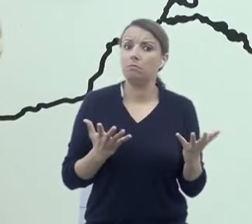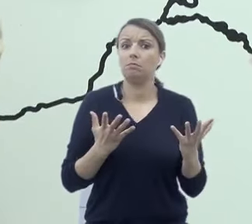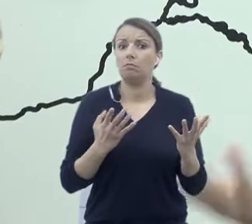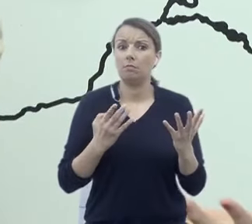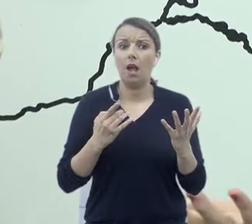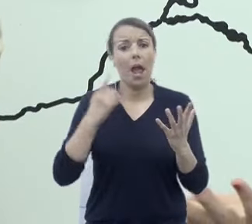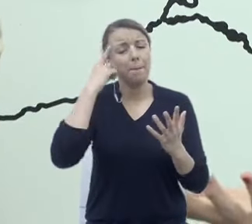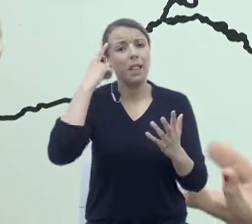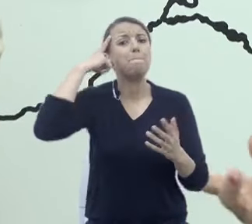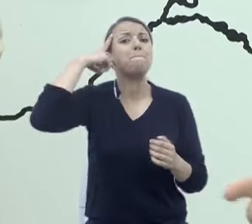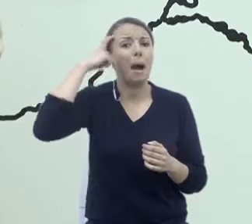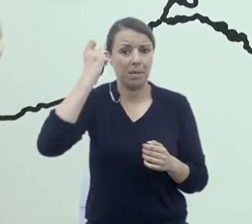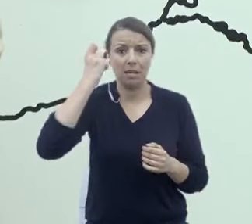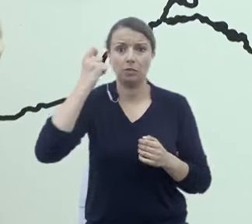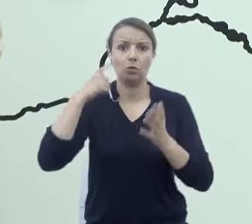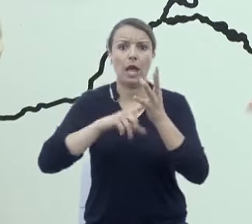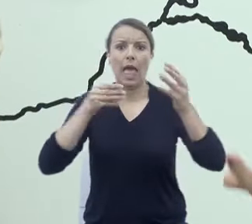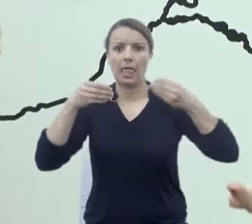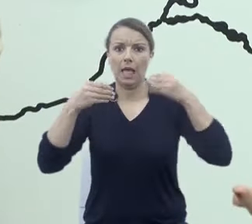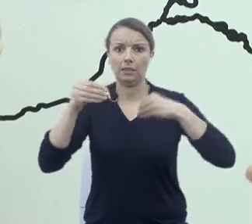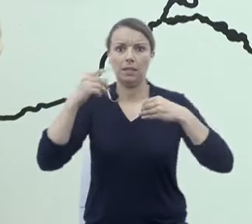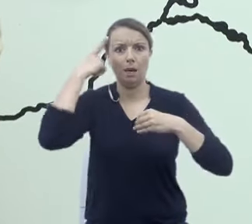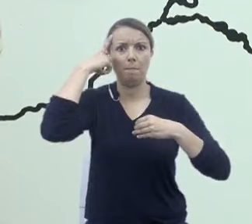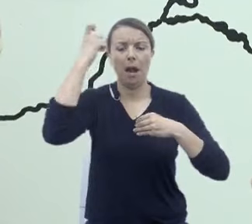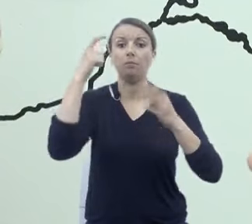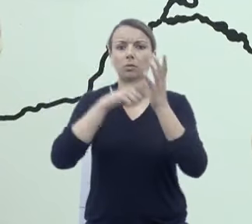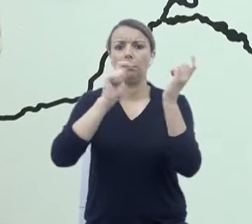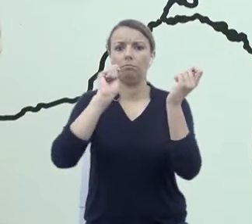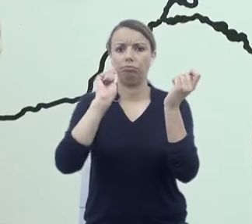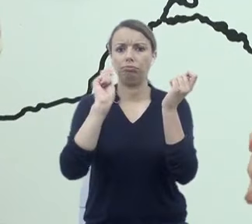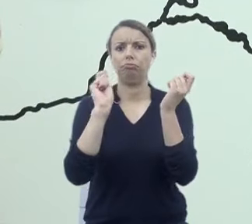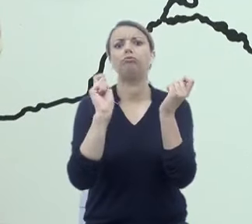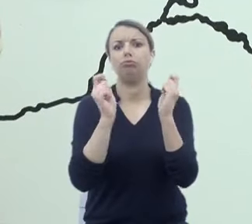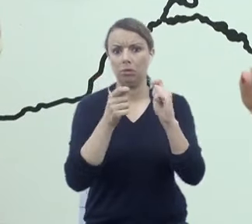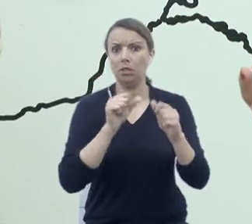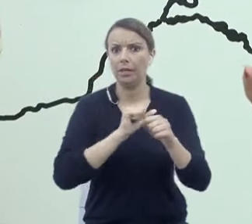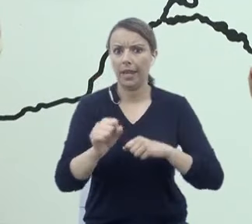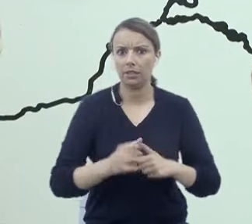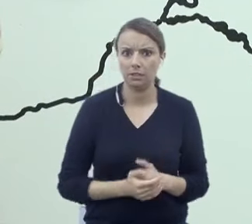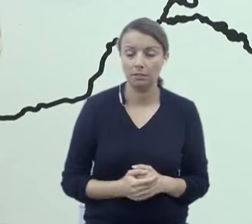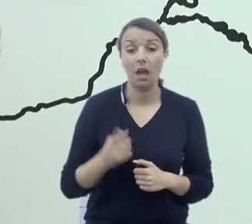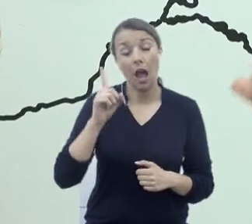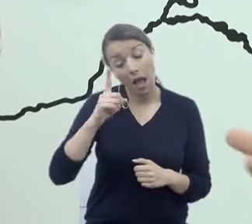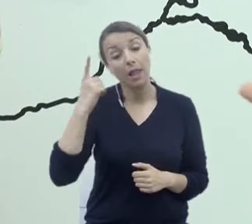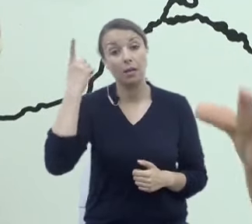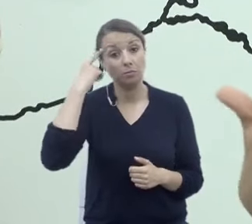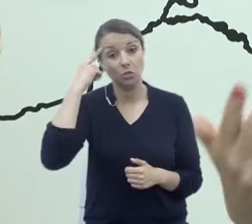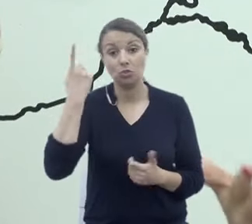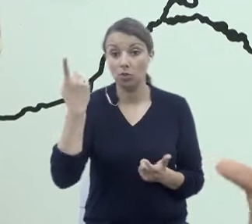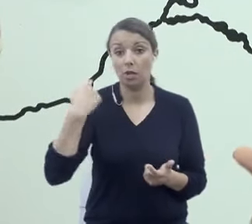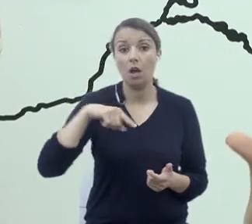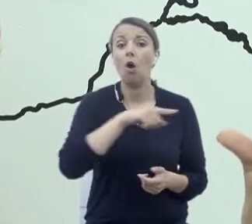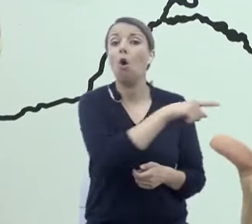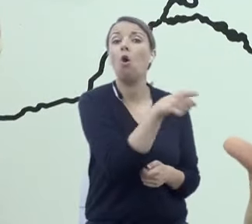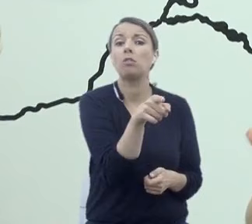elastyczna, ona się zmienia. Natomiast rzeczywiście tutaj myślę, że oni, to zresztą było